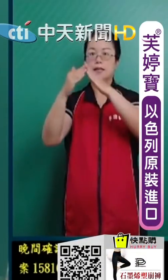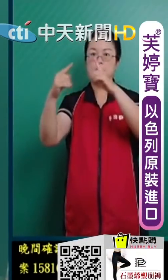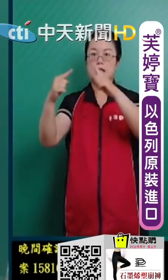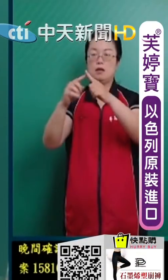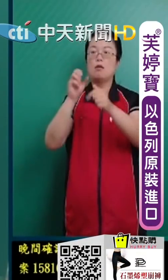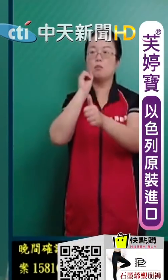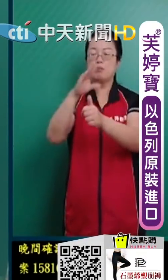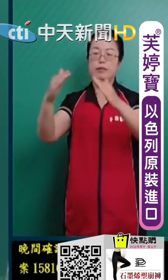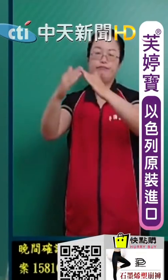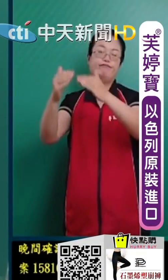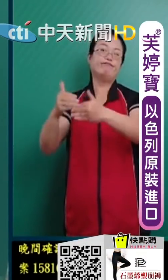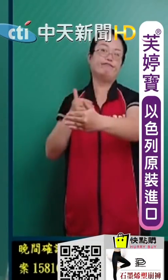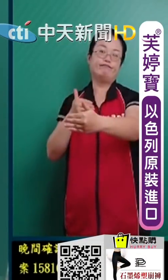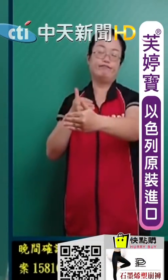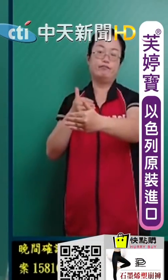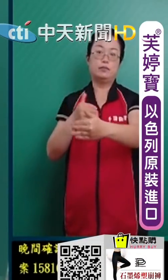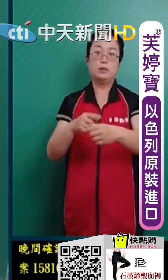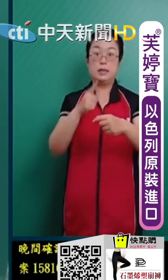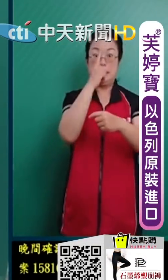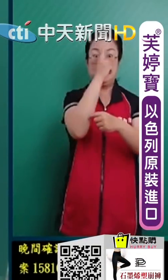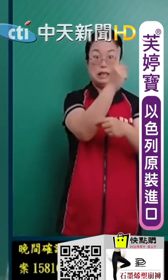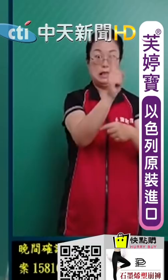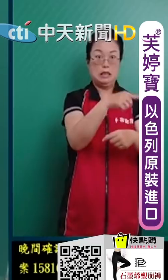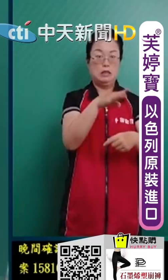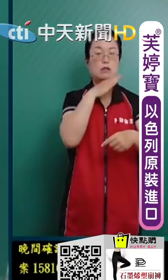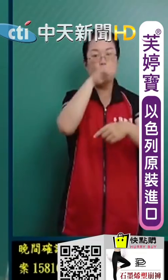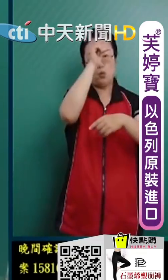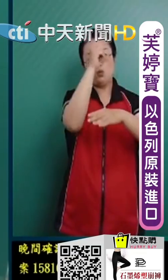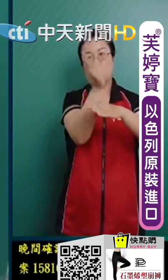离。那其中1位是防疫计程车的司机，